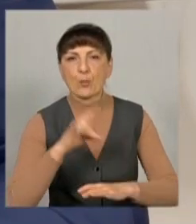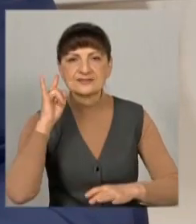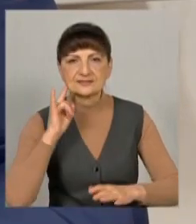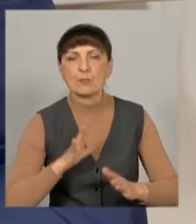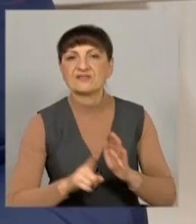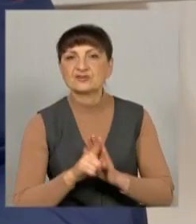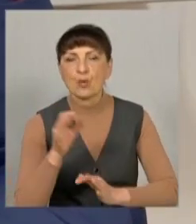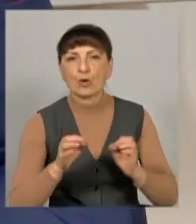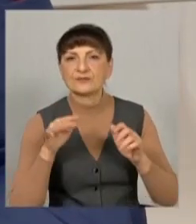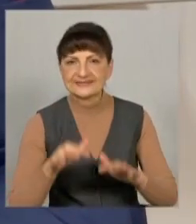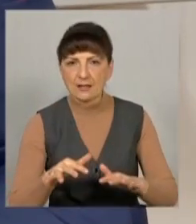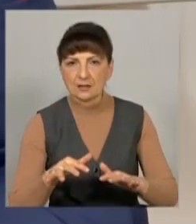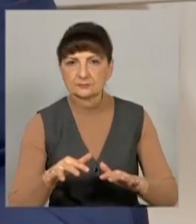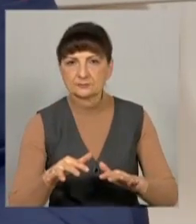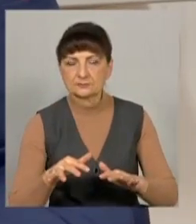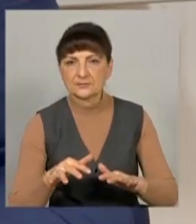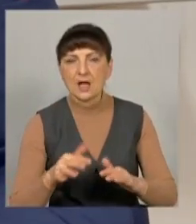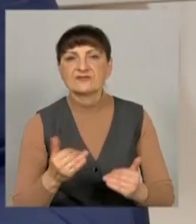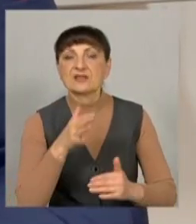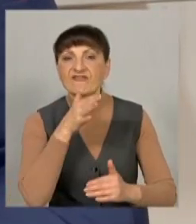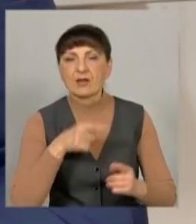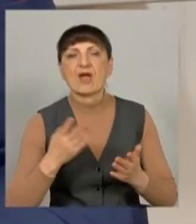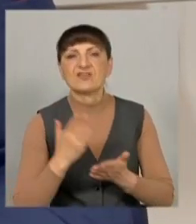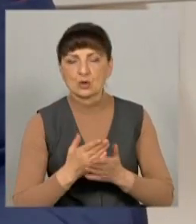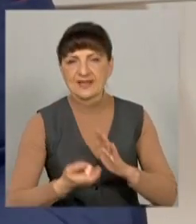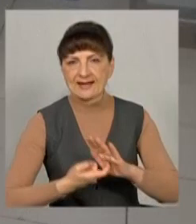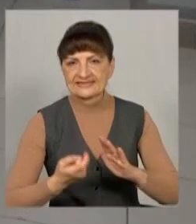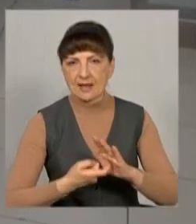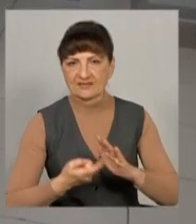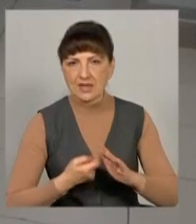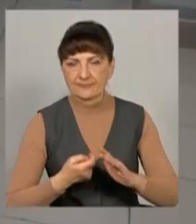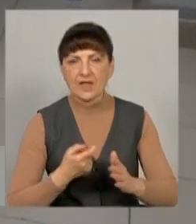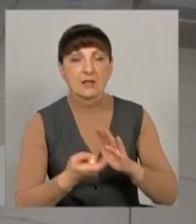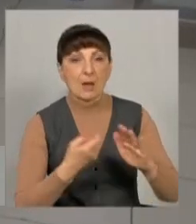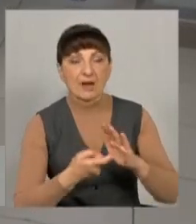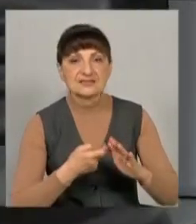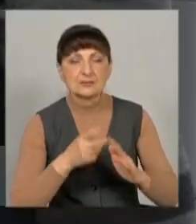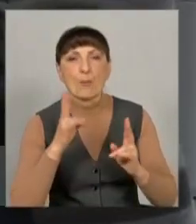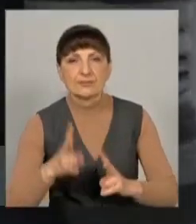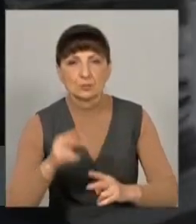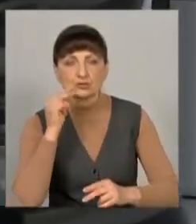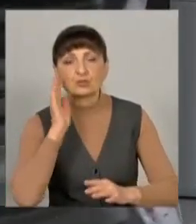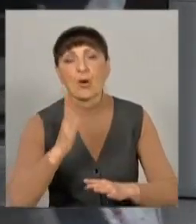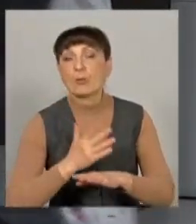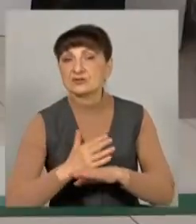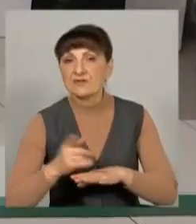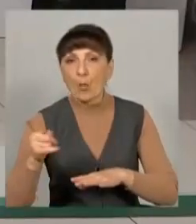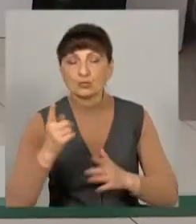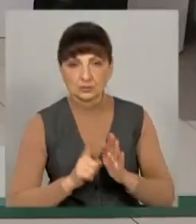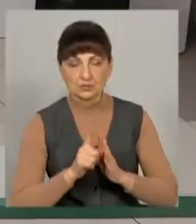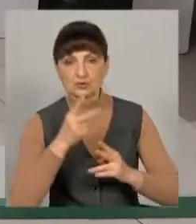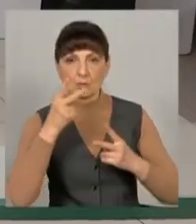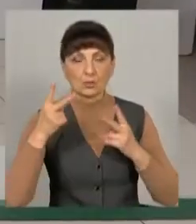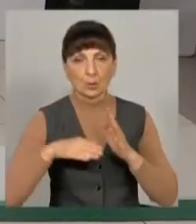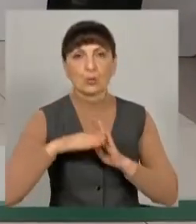было возбуждено уголовное дело. В данное время ведется расследование. Допросить потерпевшего полицейские смогут после того, как тот немного